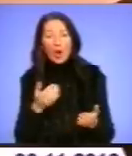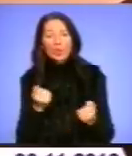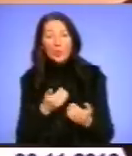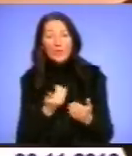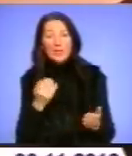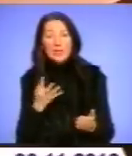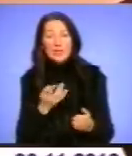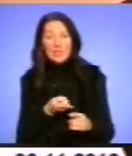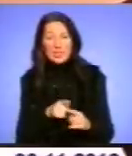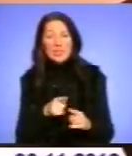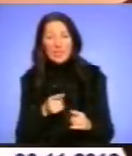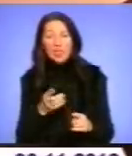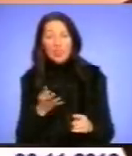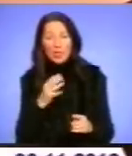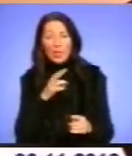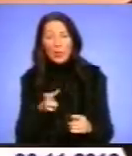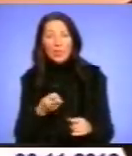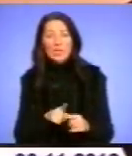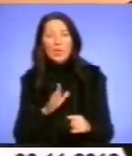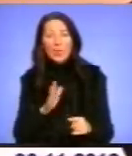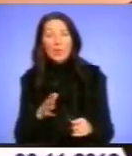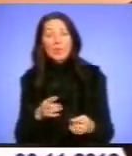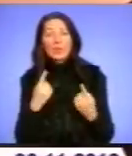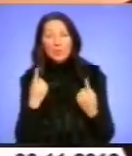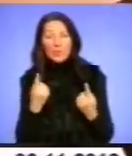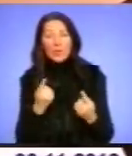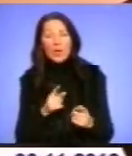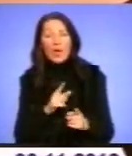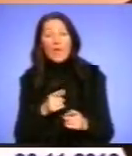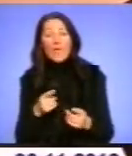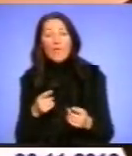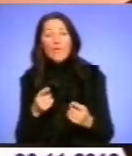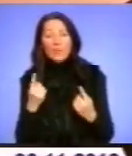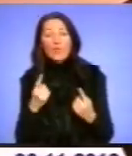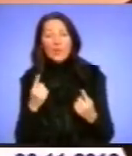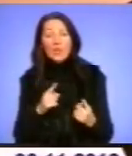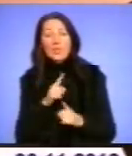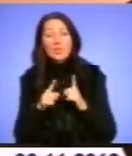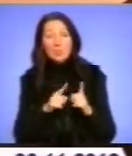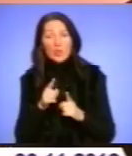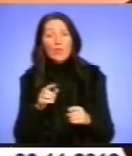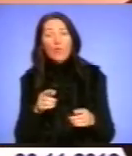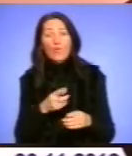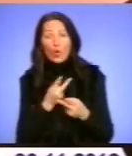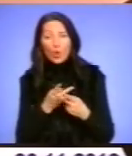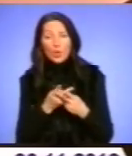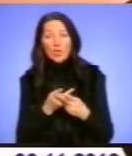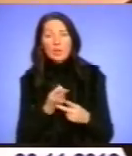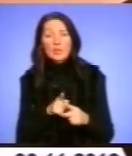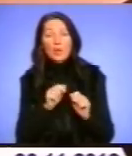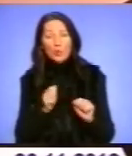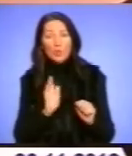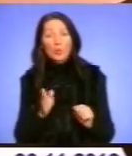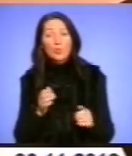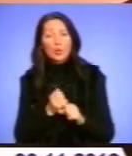4 мільйони, це було б надзвичайно велике звершення в колонії. Це можна було б зробити, і ви б, от як засоби